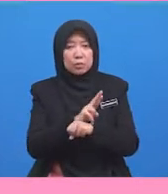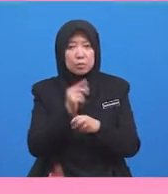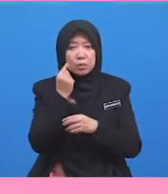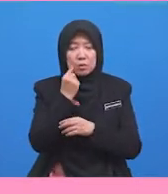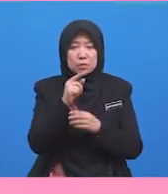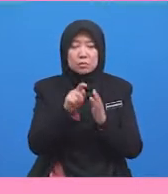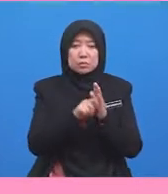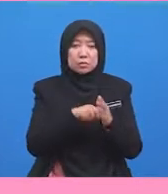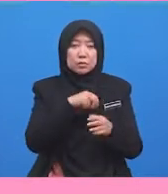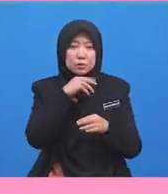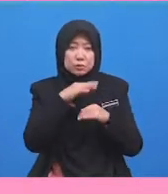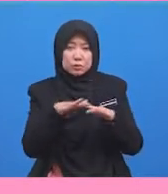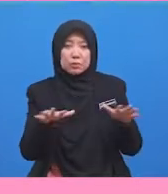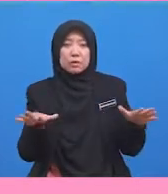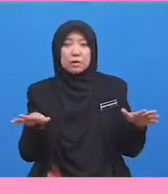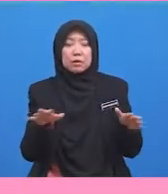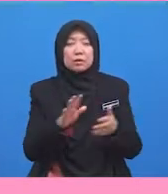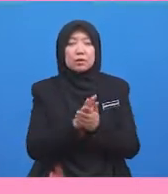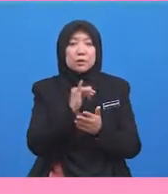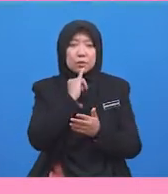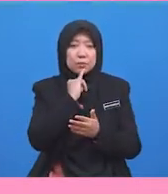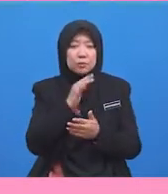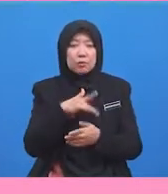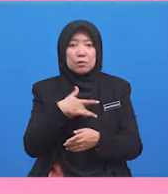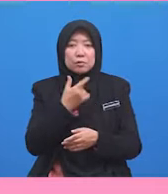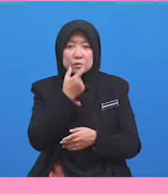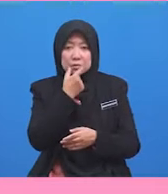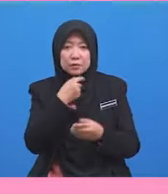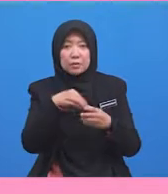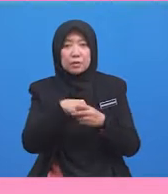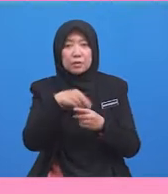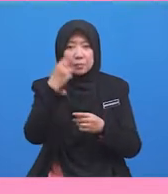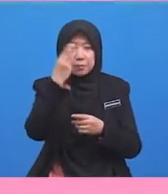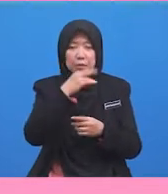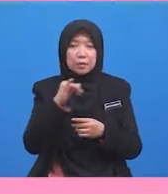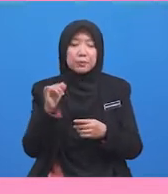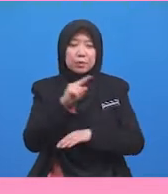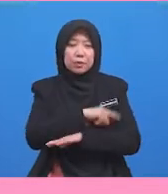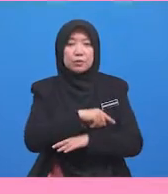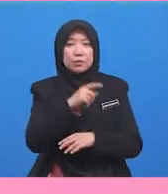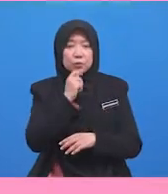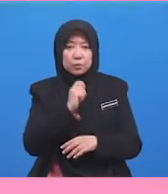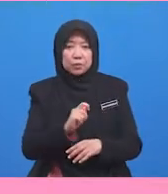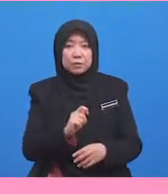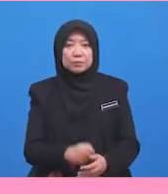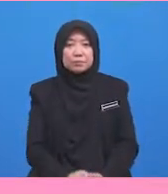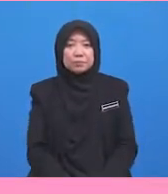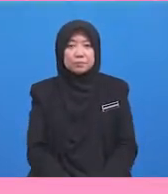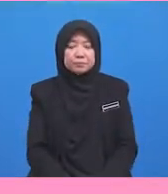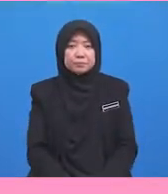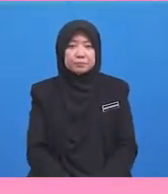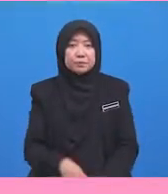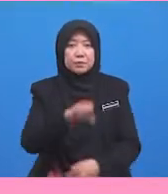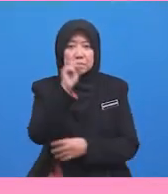gadis tercemar mah ke ibunya akan merasa amat sedih dalam menghadapi hari tua bagi soal